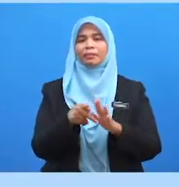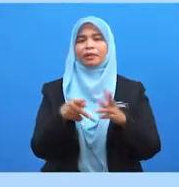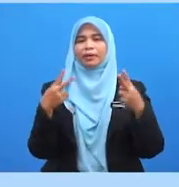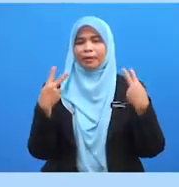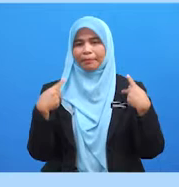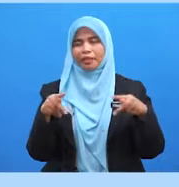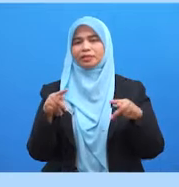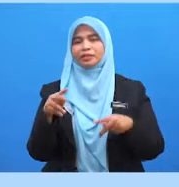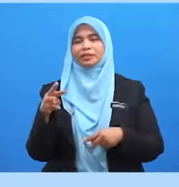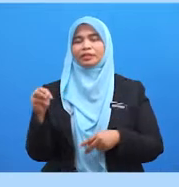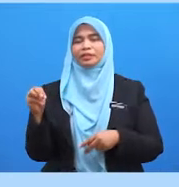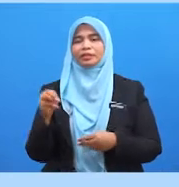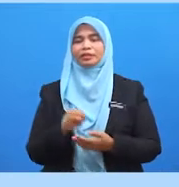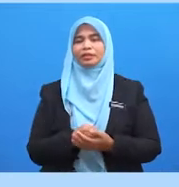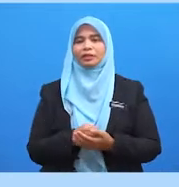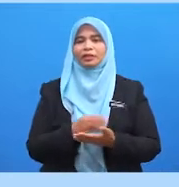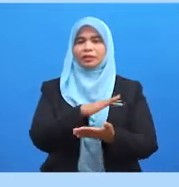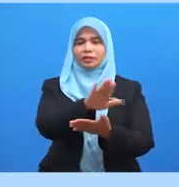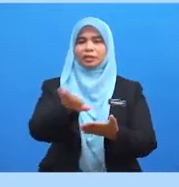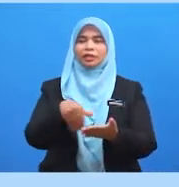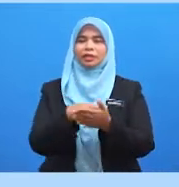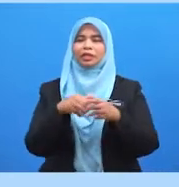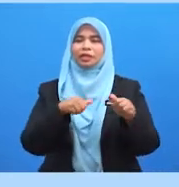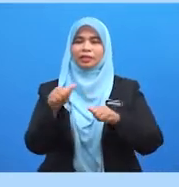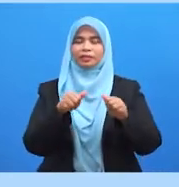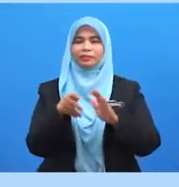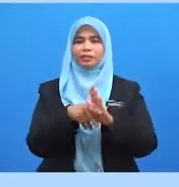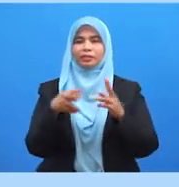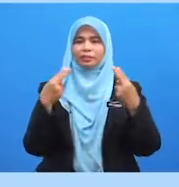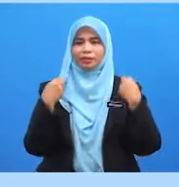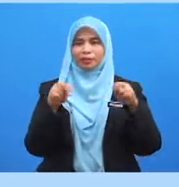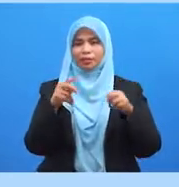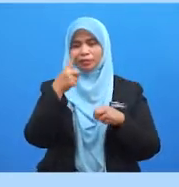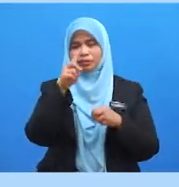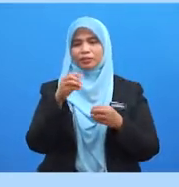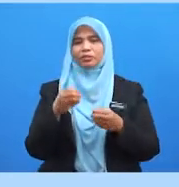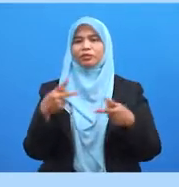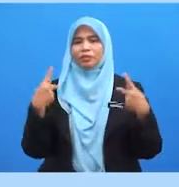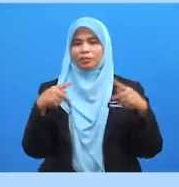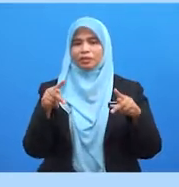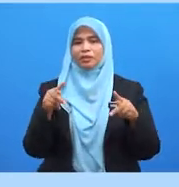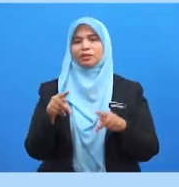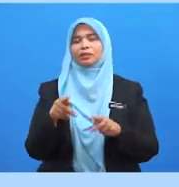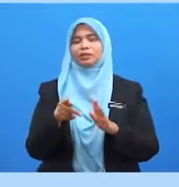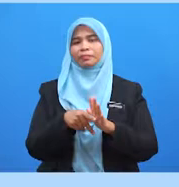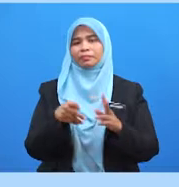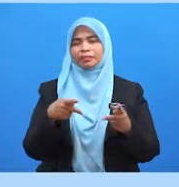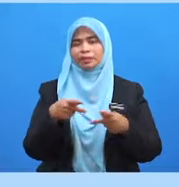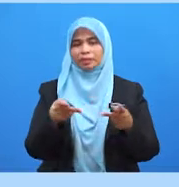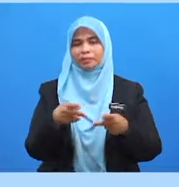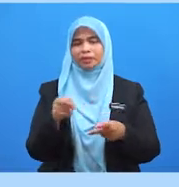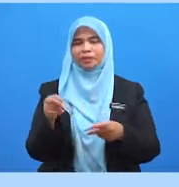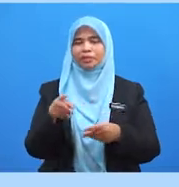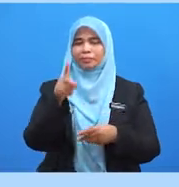rancangan pemasaran. Segala aktiviti perniagaan untuk memasarkan produk atau